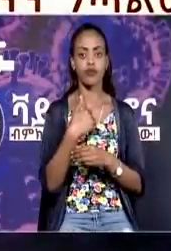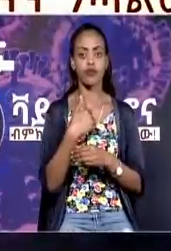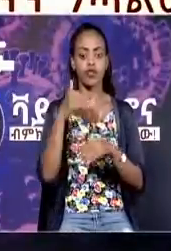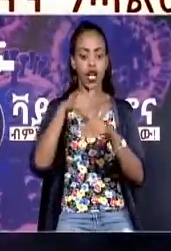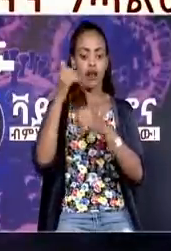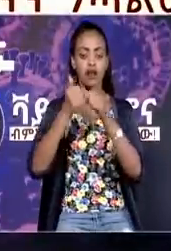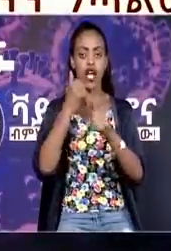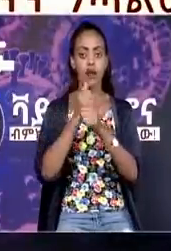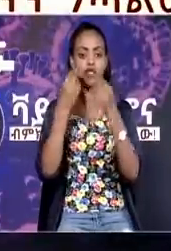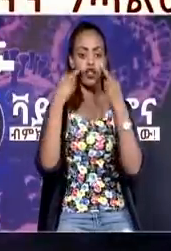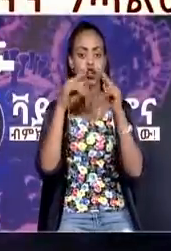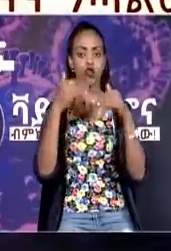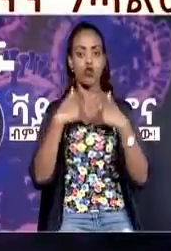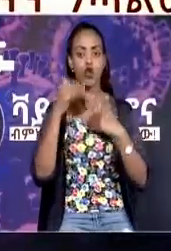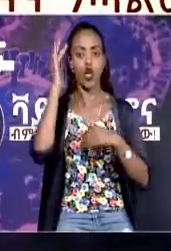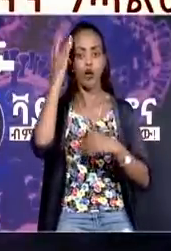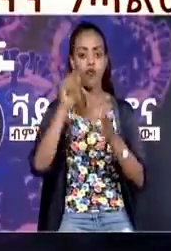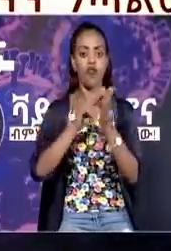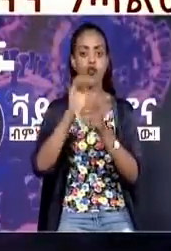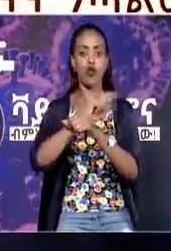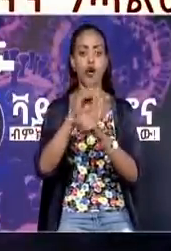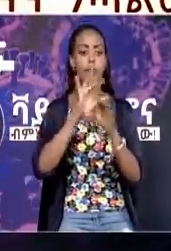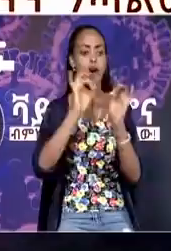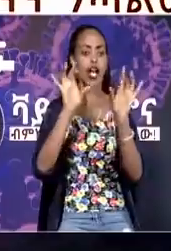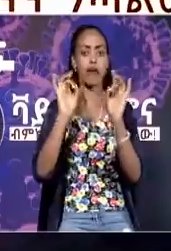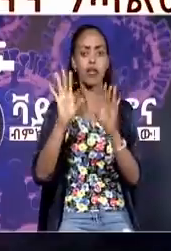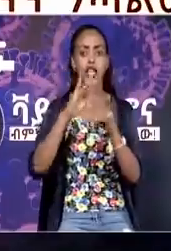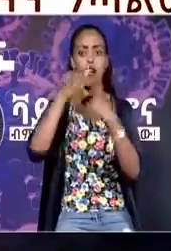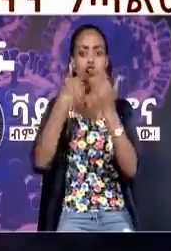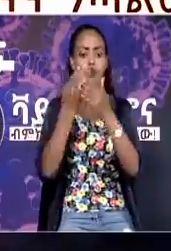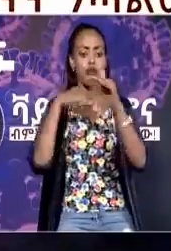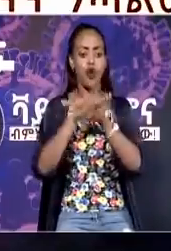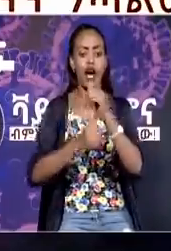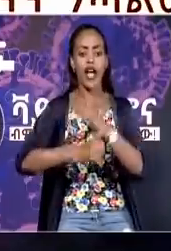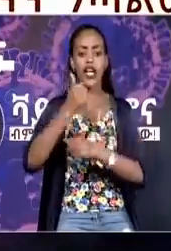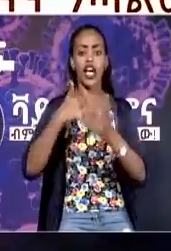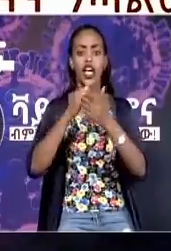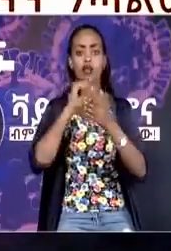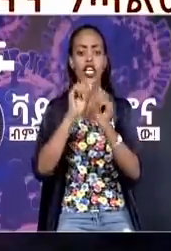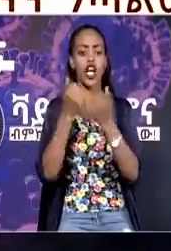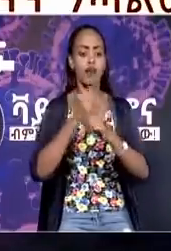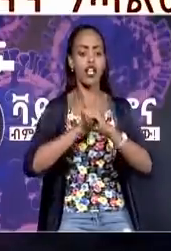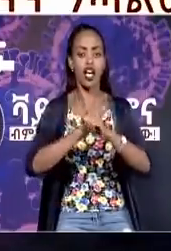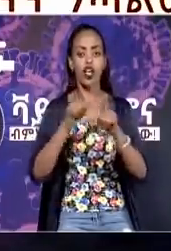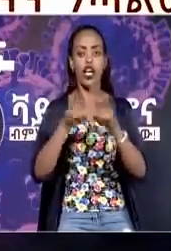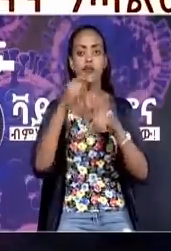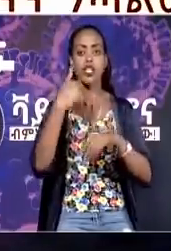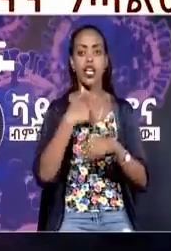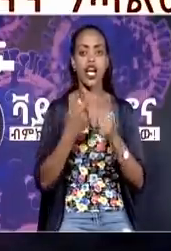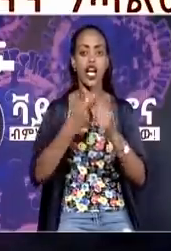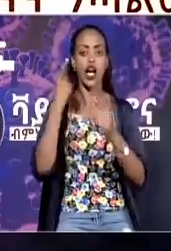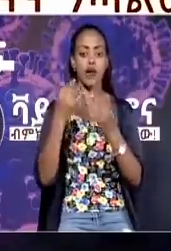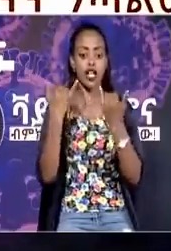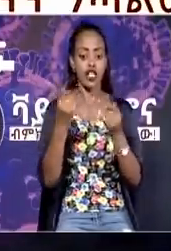أبز عمت إيران زلو حمام فيروس كورونا بل عمت أن أبا حفشاو ما أتوت حدا قاخية بصح كما يكن كالخلو كم زلنا كبا